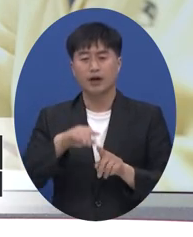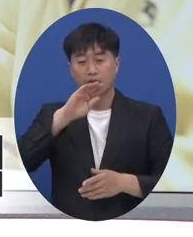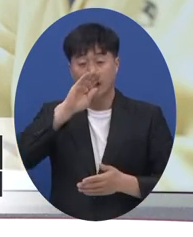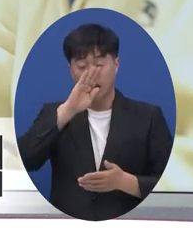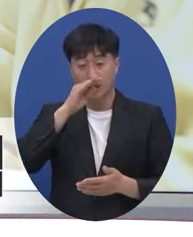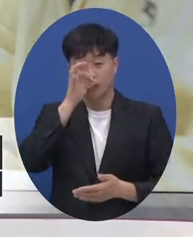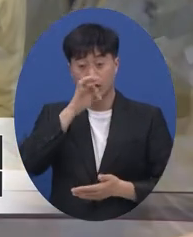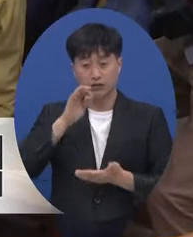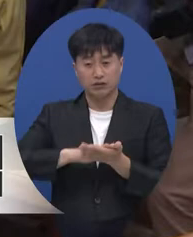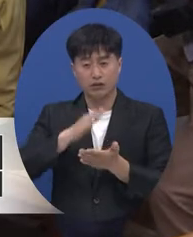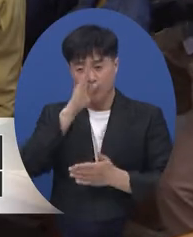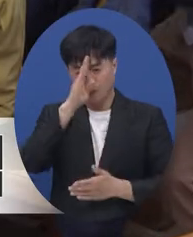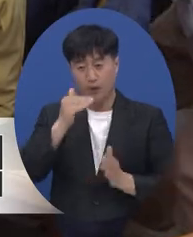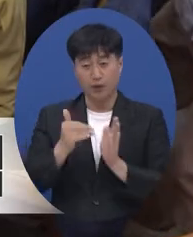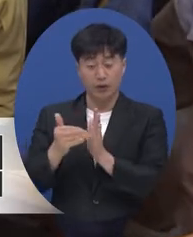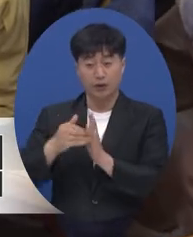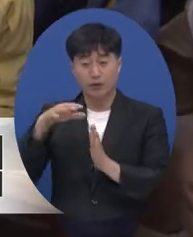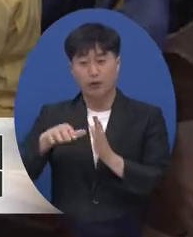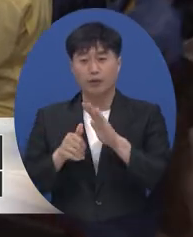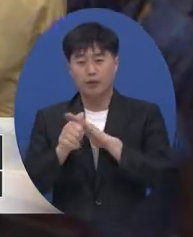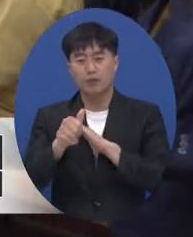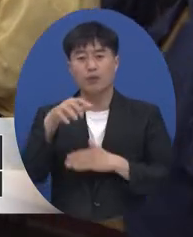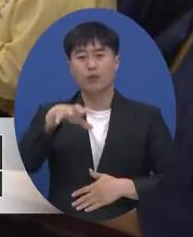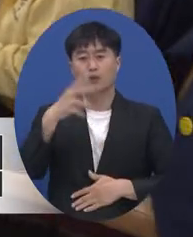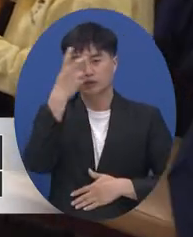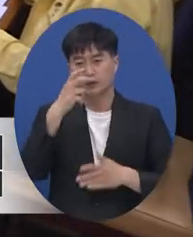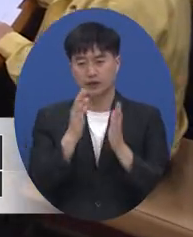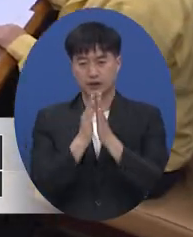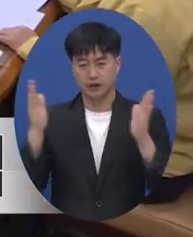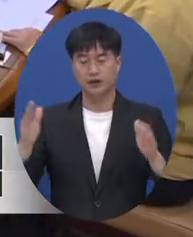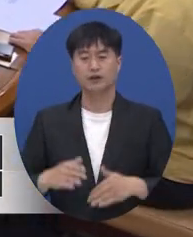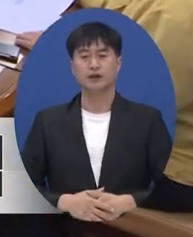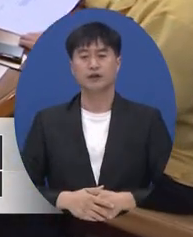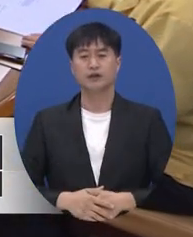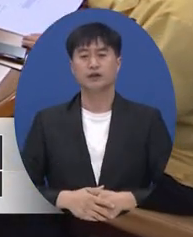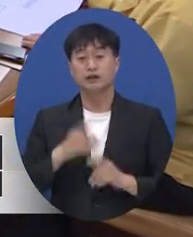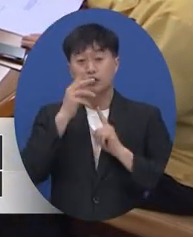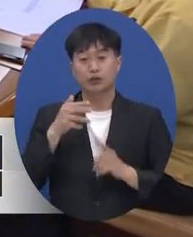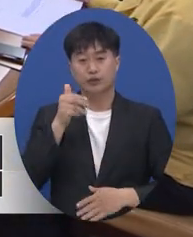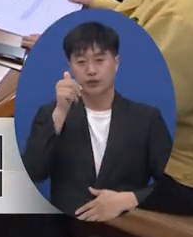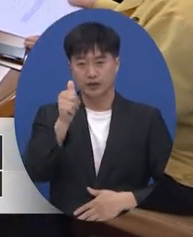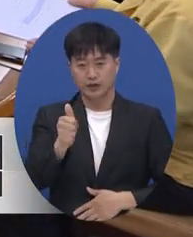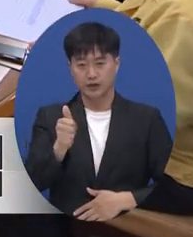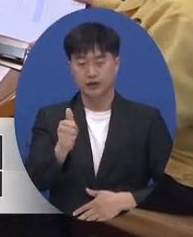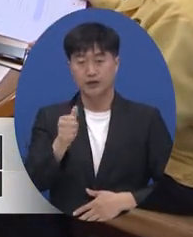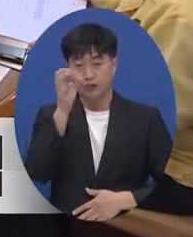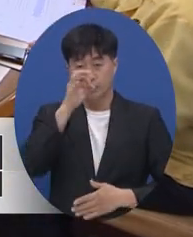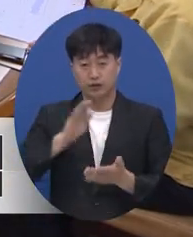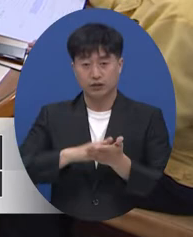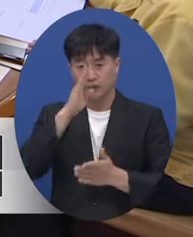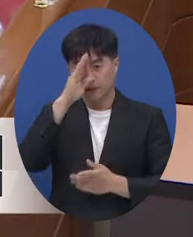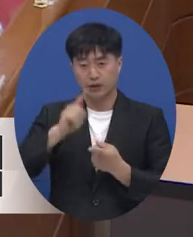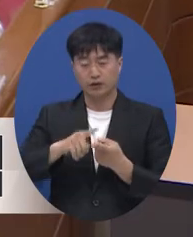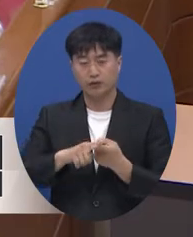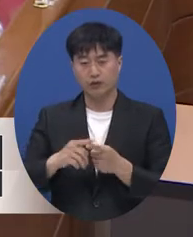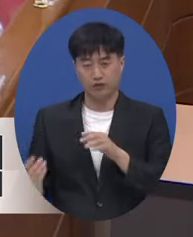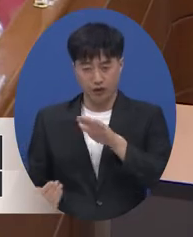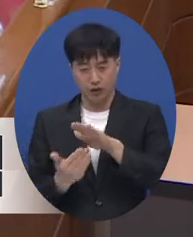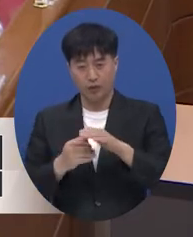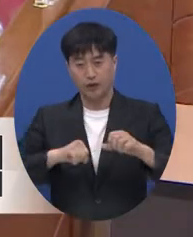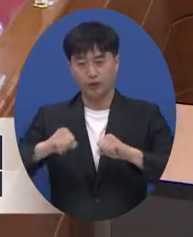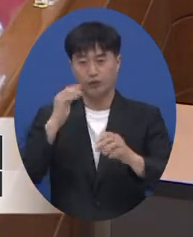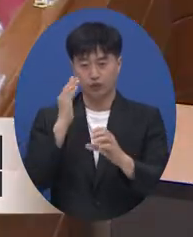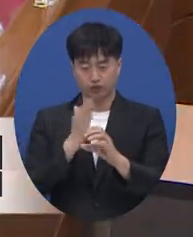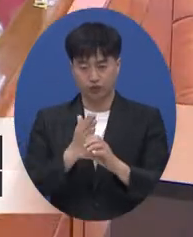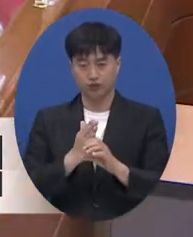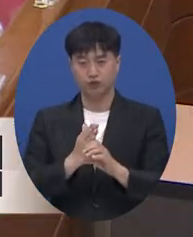상황실을 찾아 확산 방지를 위한 현장 점검에 나섰습니다 이재명 경기도지사는 되시 열병에 대한 최대 조치를 해 나가고